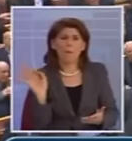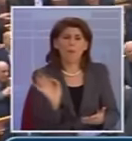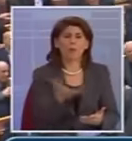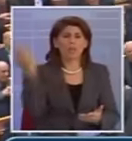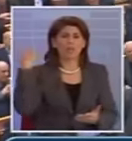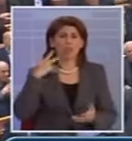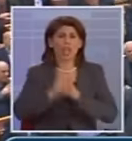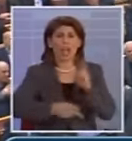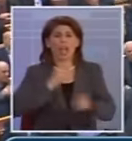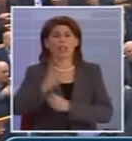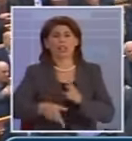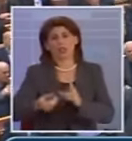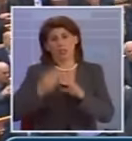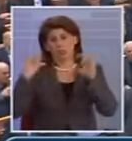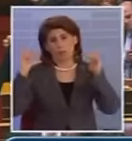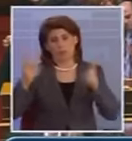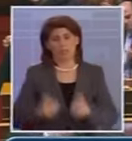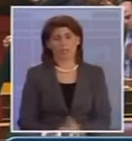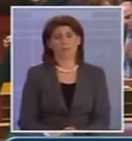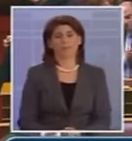βάρος μου?